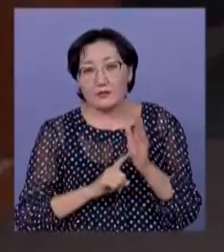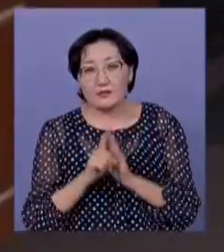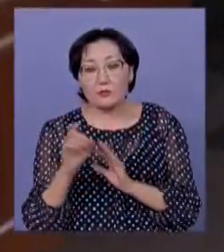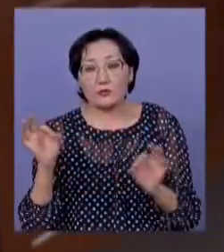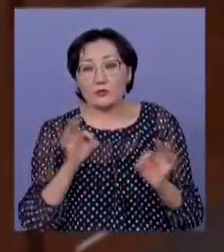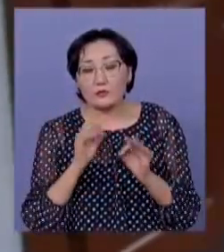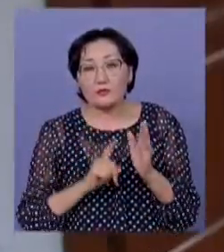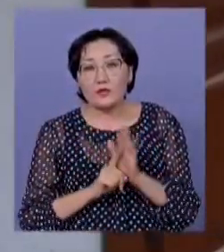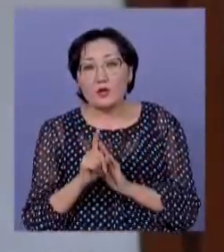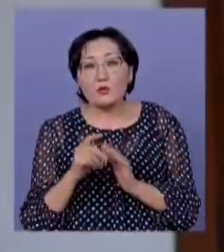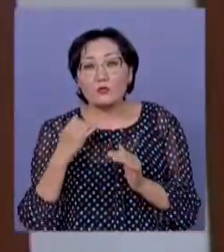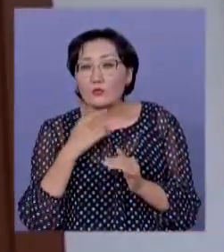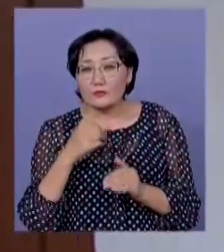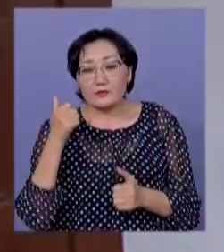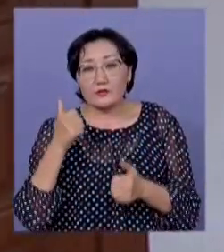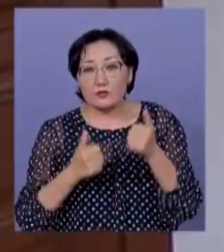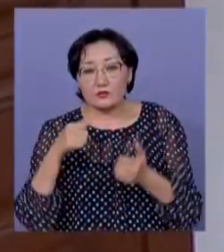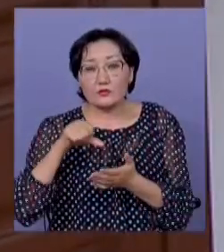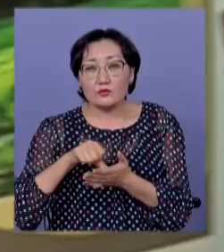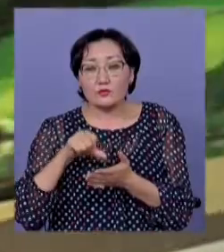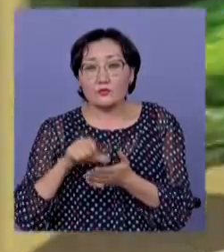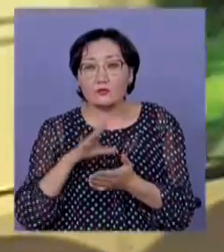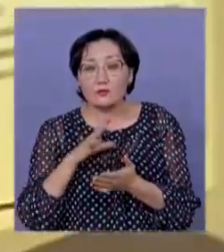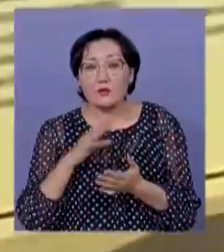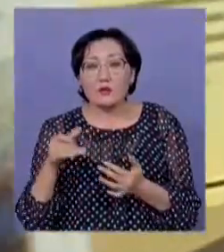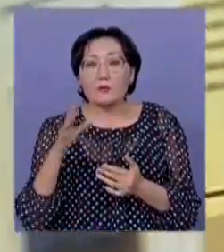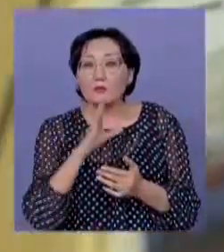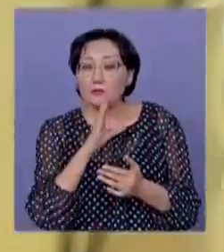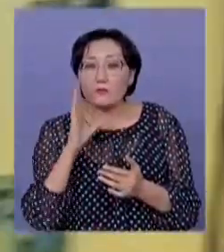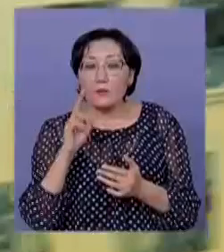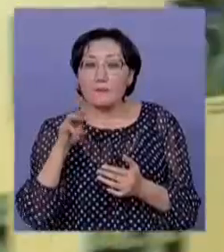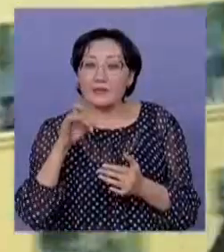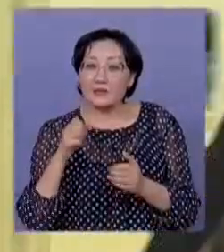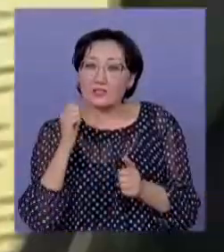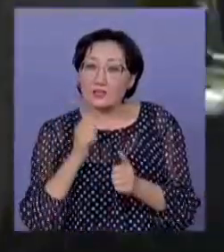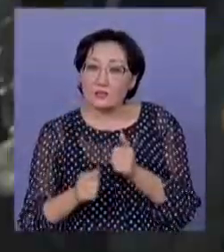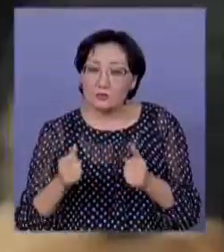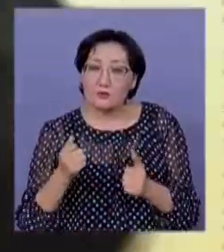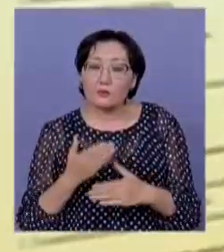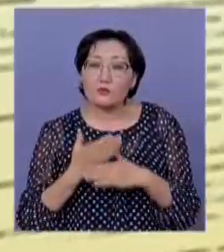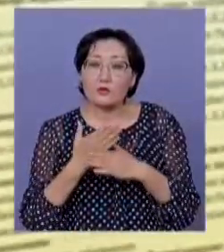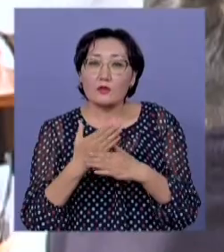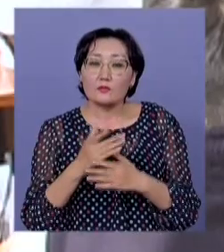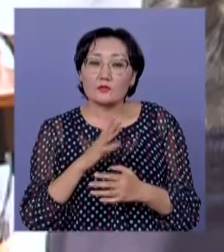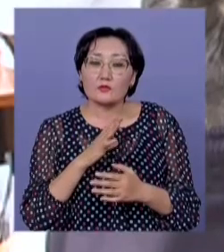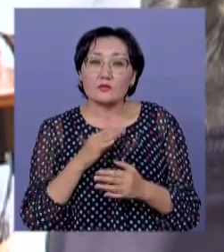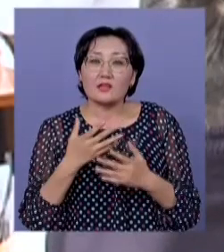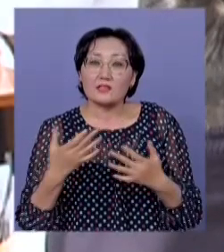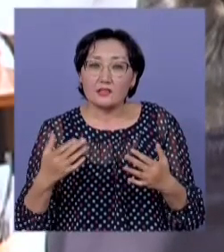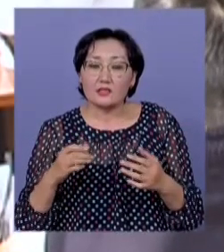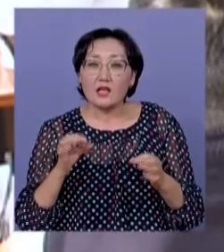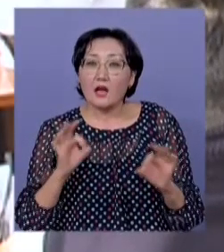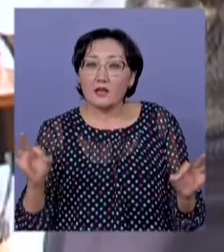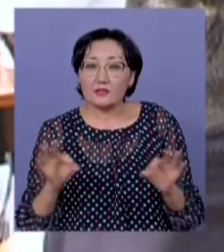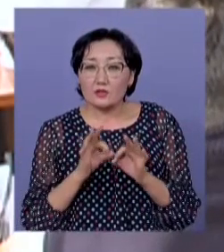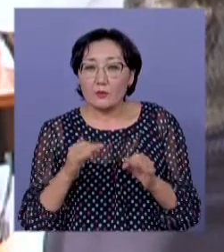есінің қанжығасында көптеген жүлделер бар. Бойында қабілеті барын көрген анасы мирасқа әргес қолдау көрсетіп демеп отырған екен. Қандай да бір әнді айтар